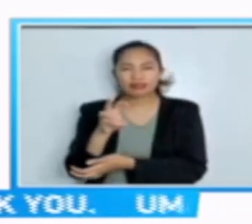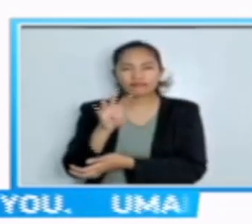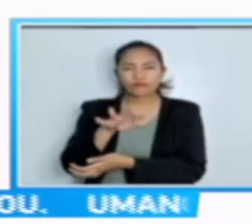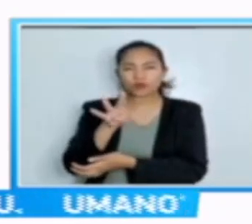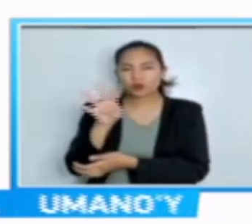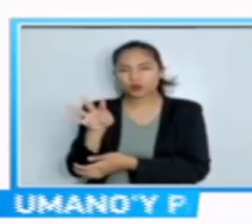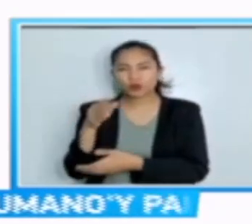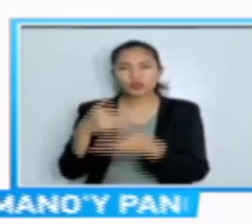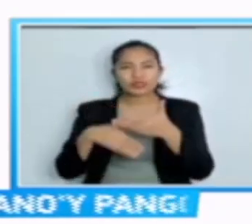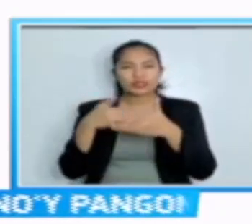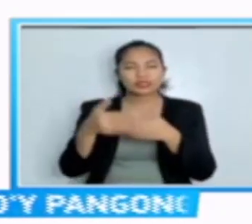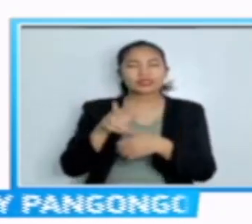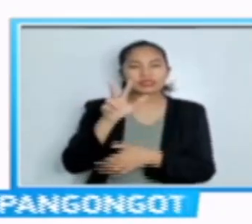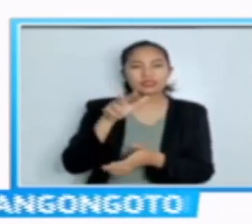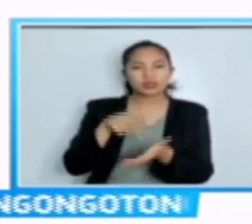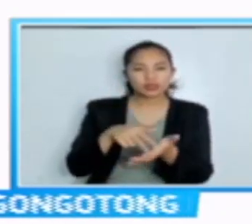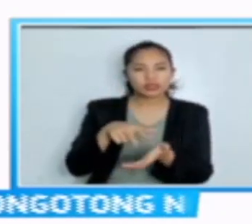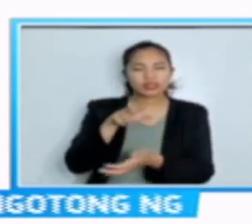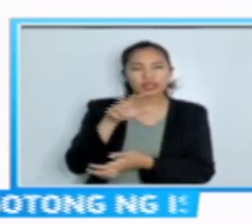3,339 ang moderate,